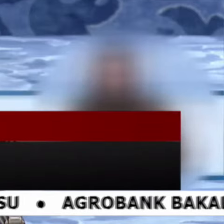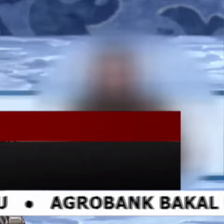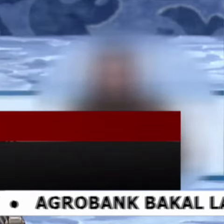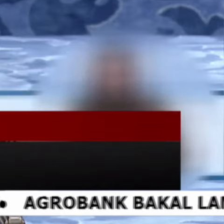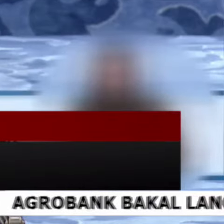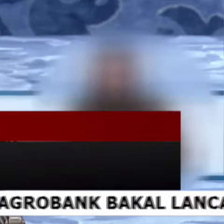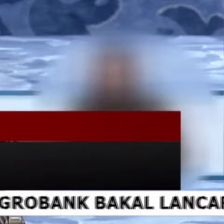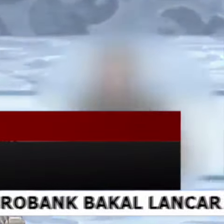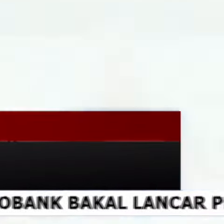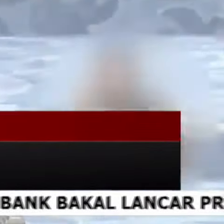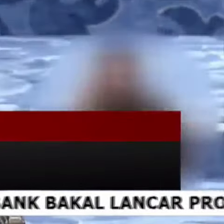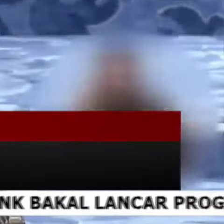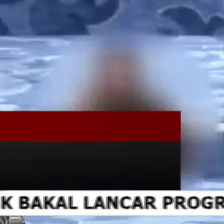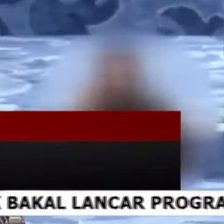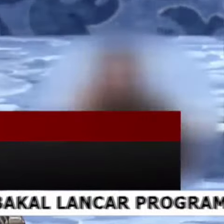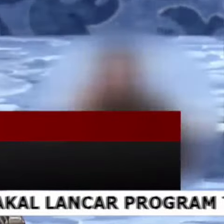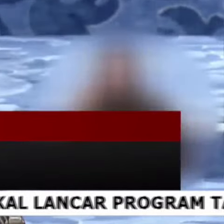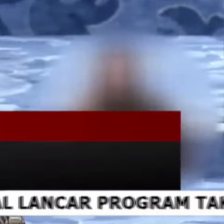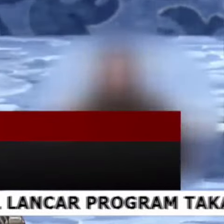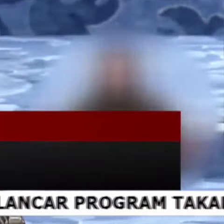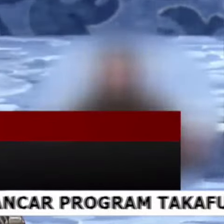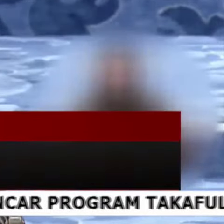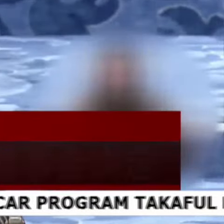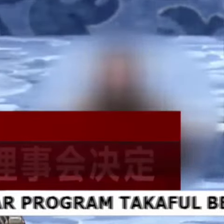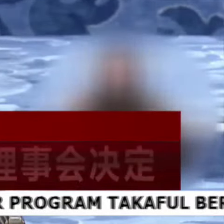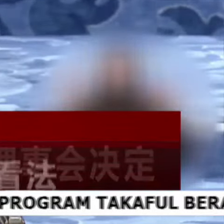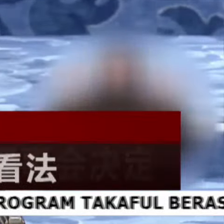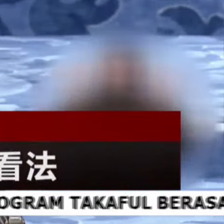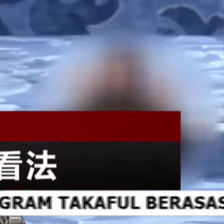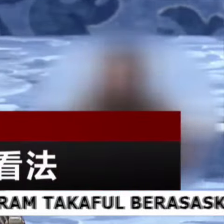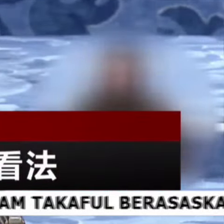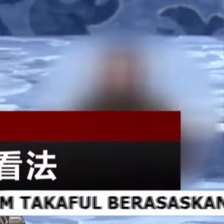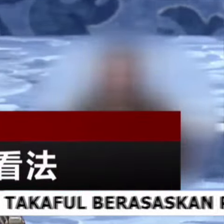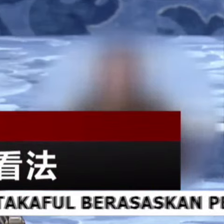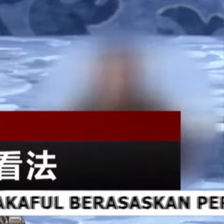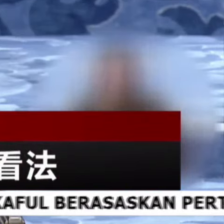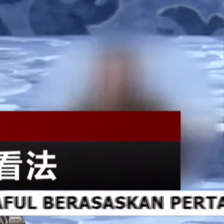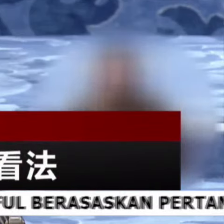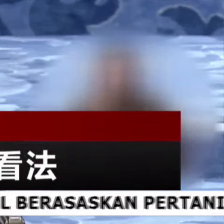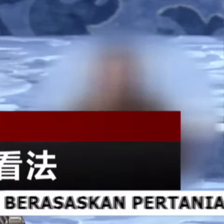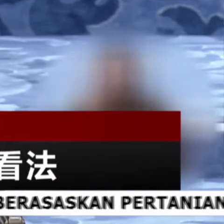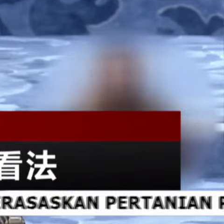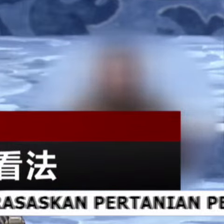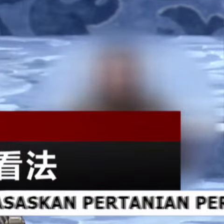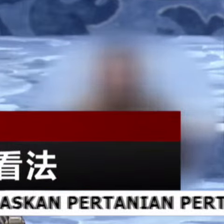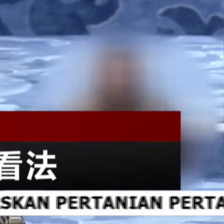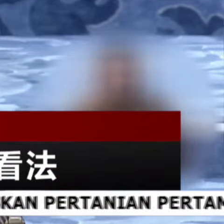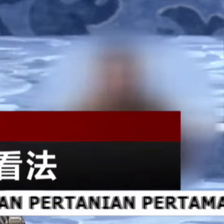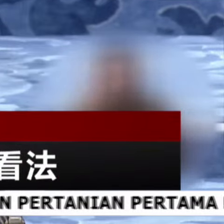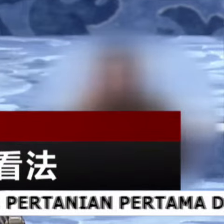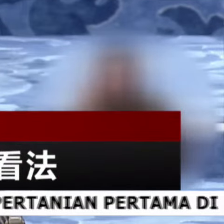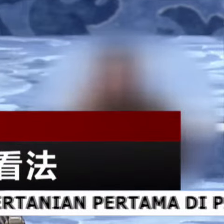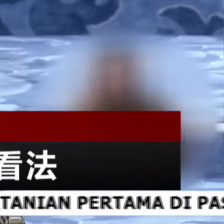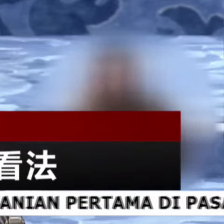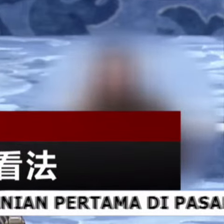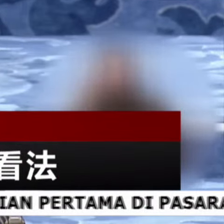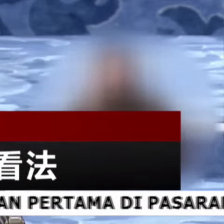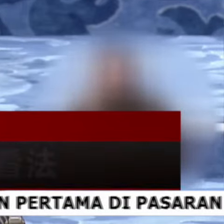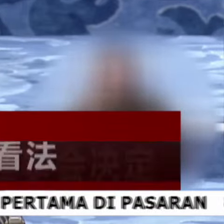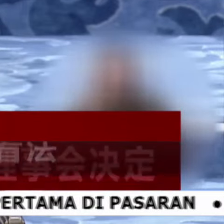soal tidak dirujuk. Ada mufti yang juga kata membolehkan, ada ulama kata membolehkan, tapi itu pandangan-pandangan